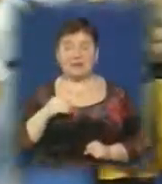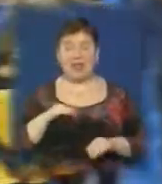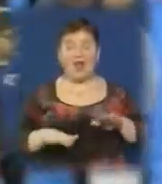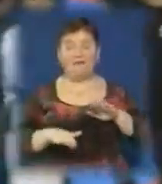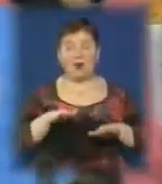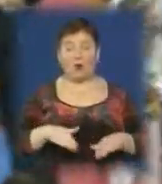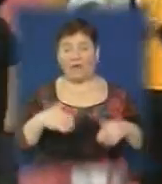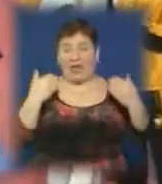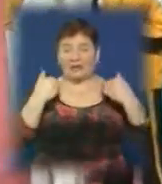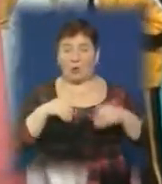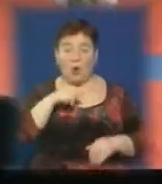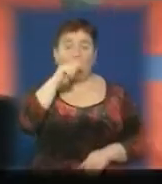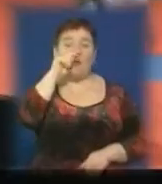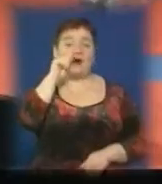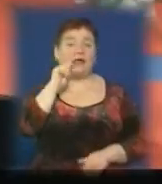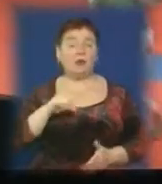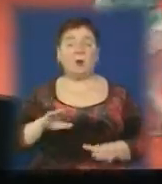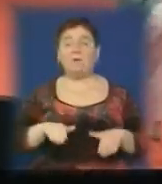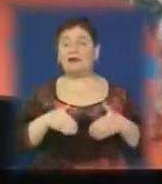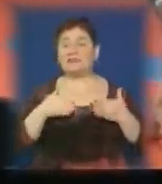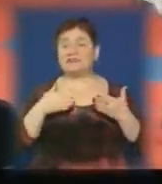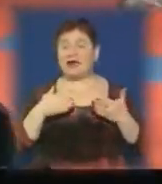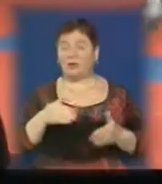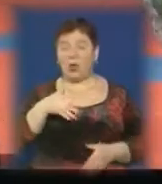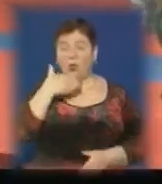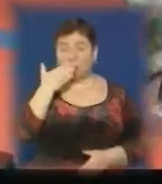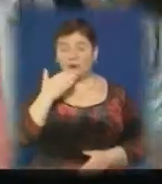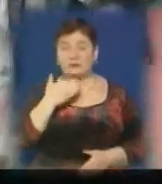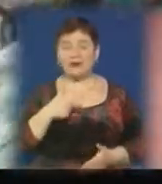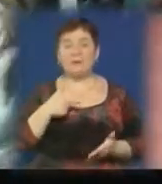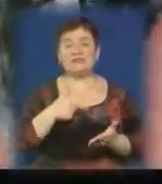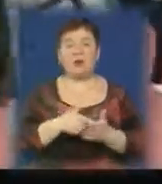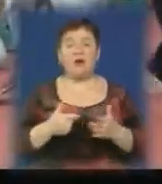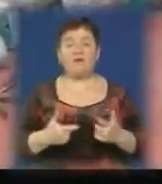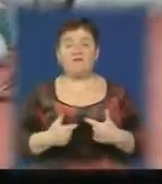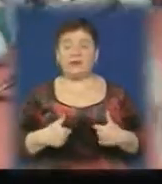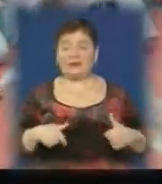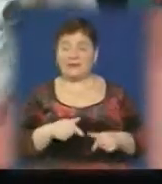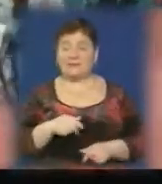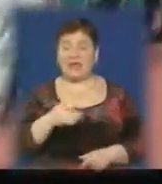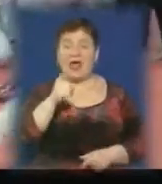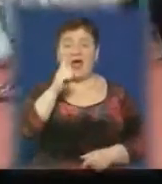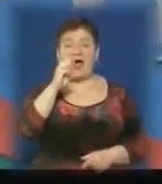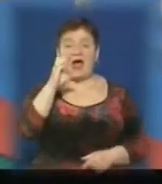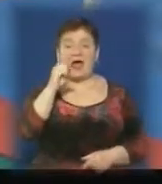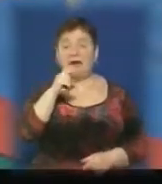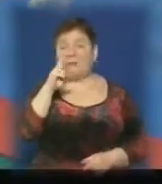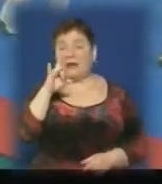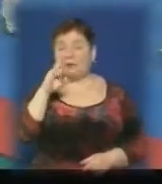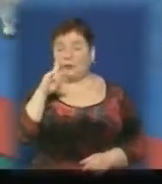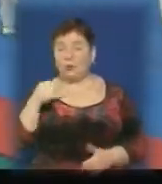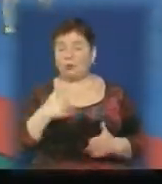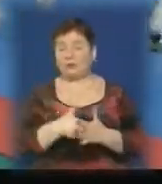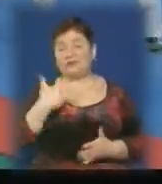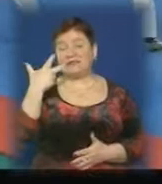категорії. Україну на цих змаганнях представила спортсменка з Ужгородської міської федерації тхеквондо. У категорії до 30